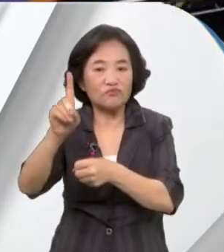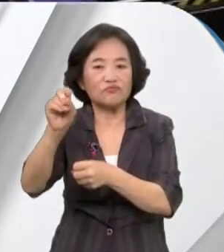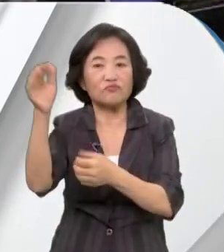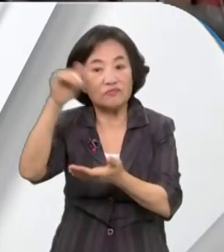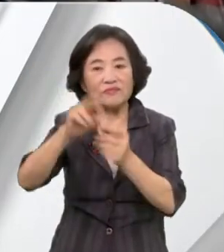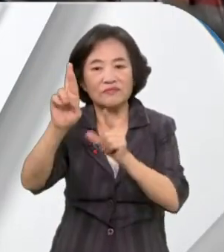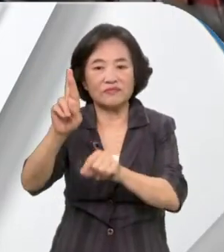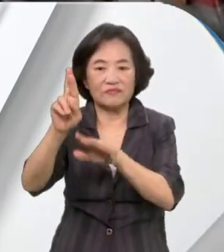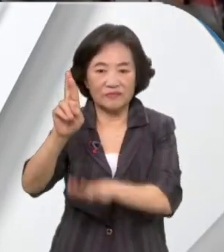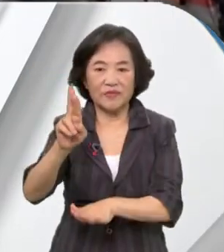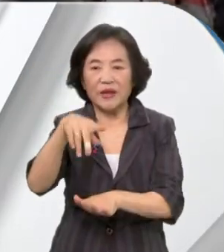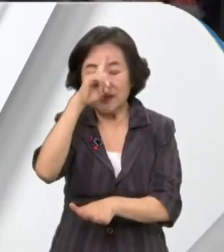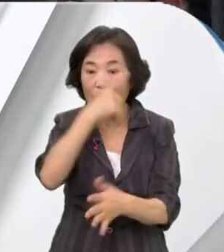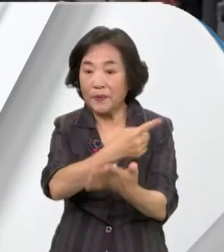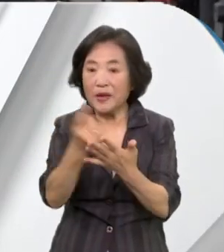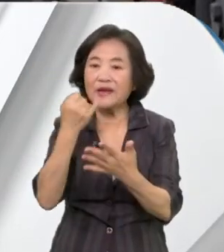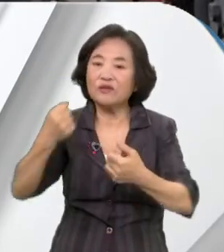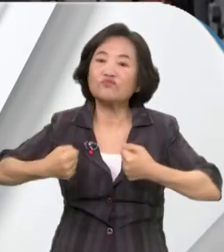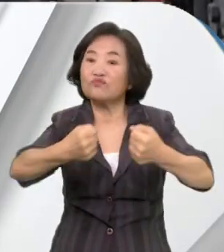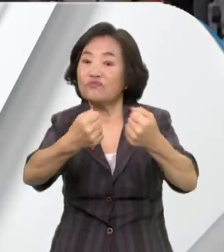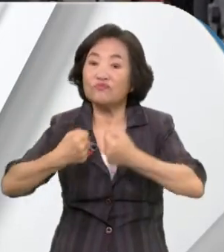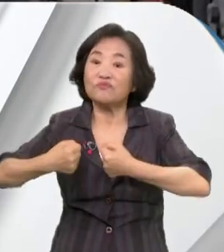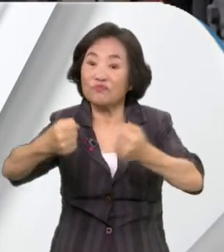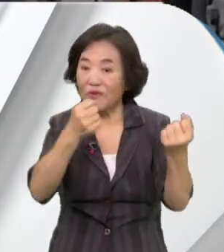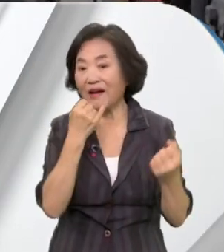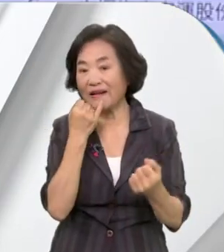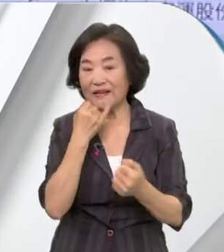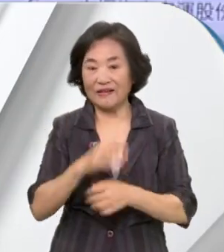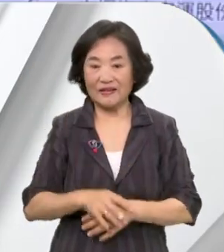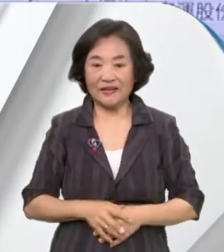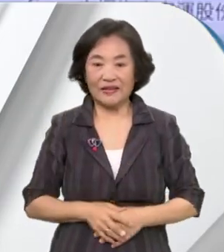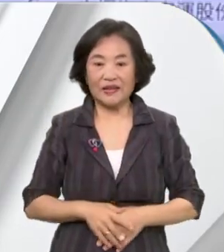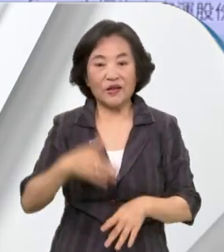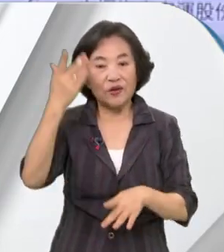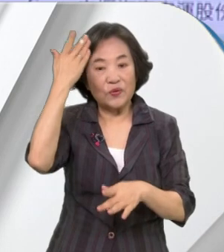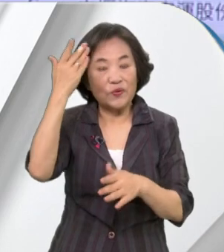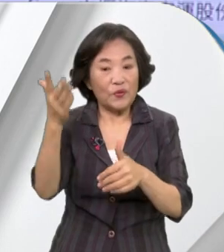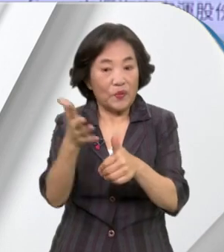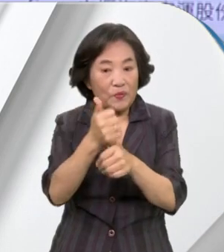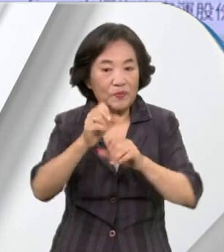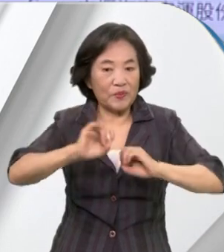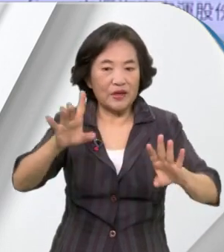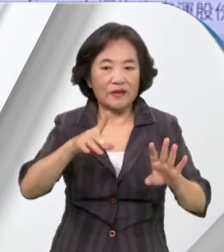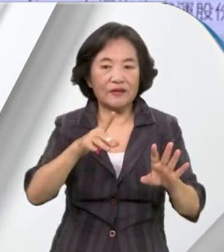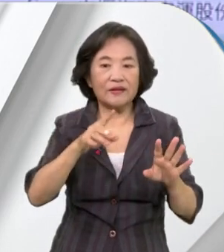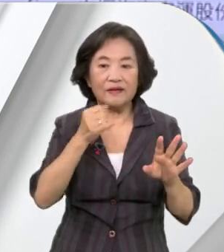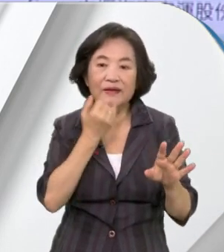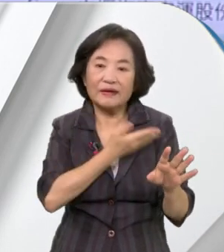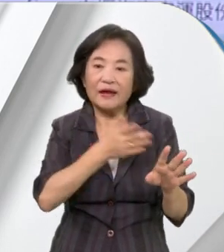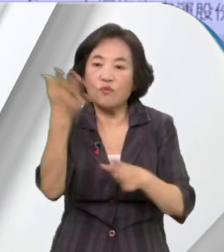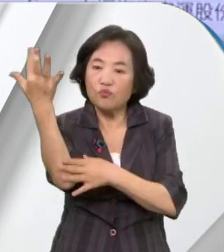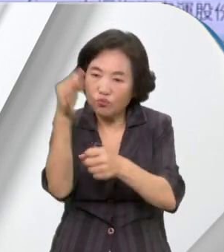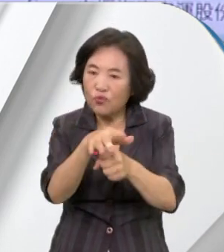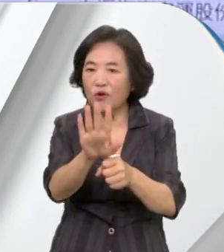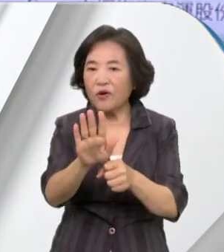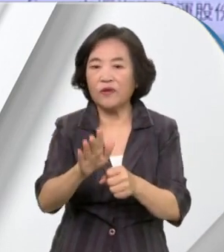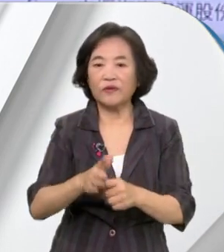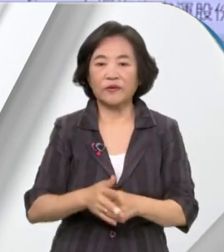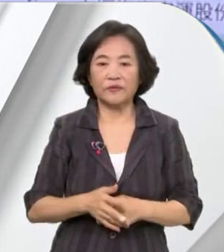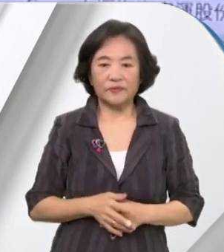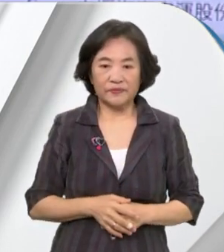代欢迎民众来做私企客运业。 公路总局能够适度的提供一些补助机